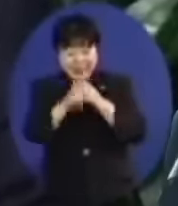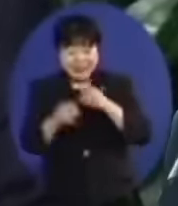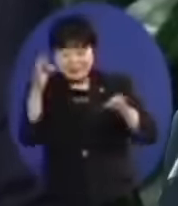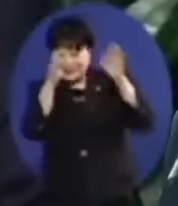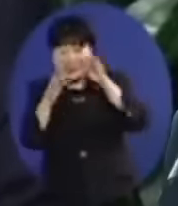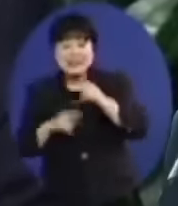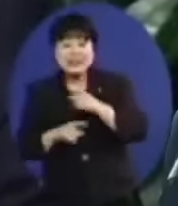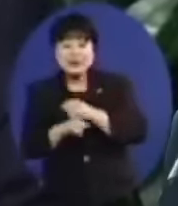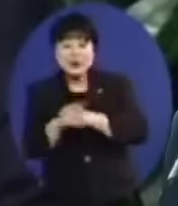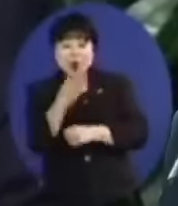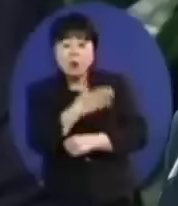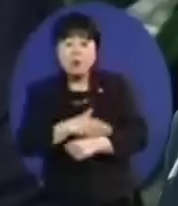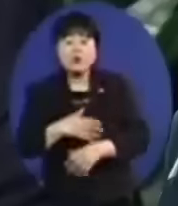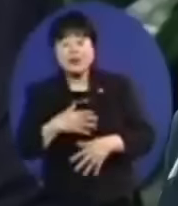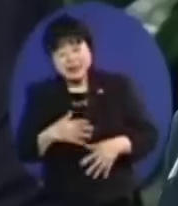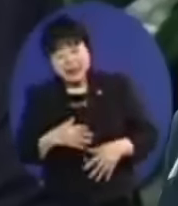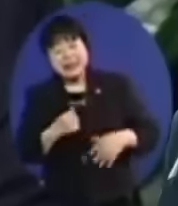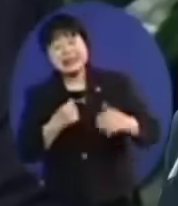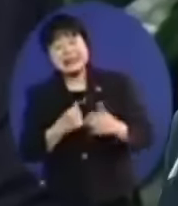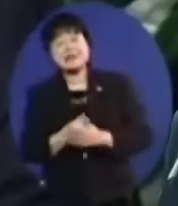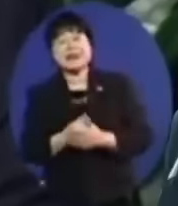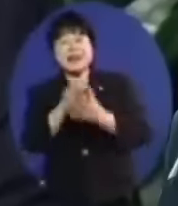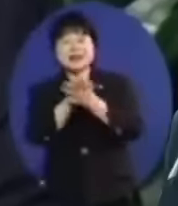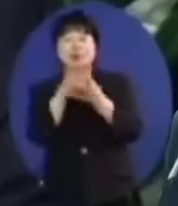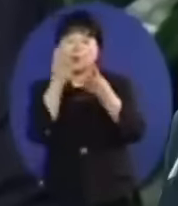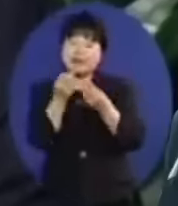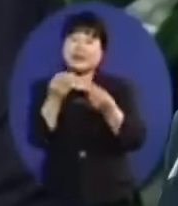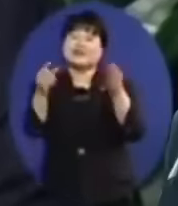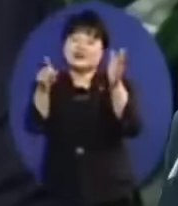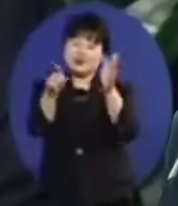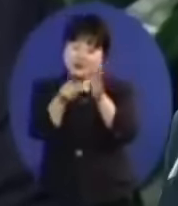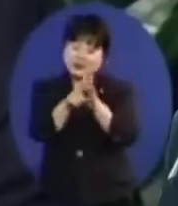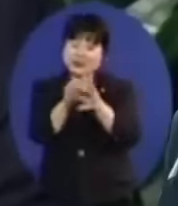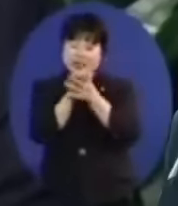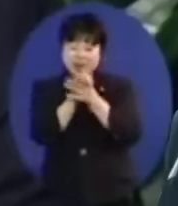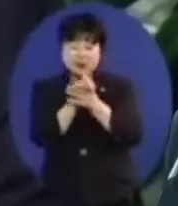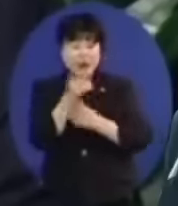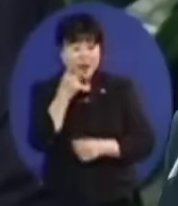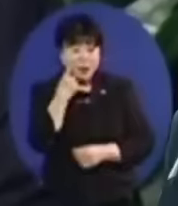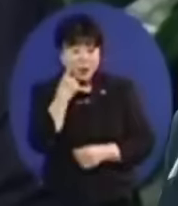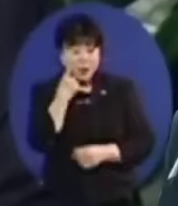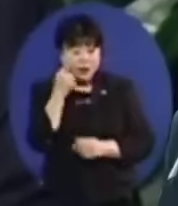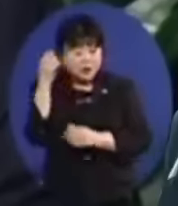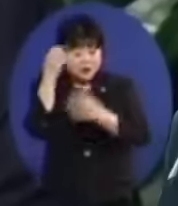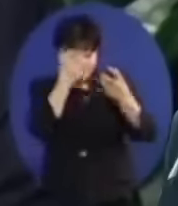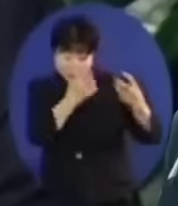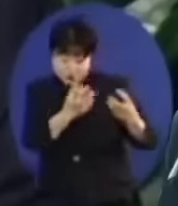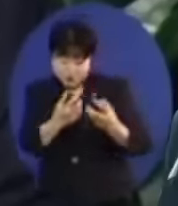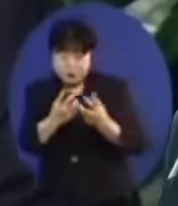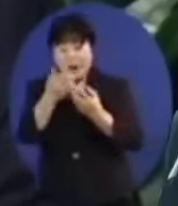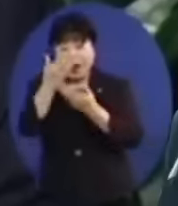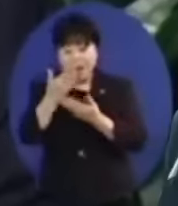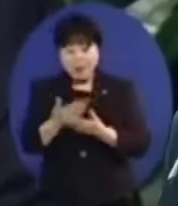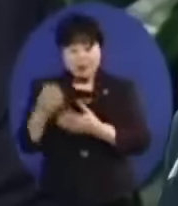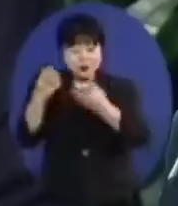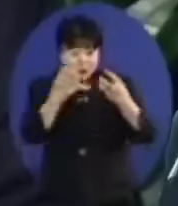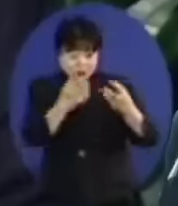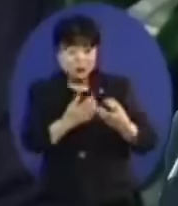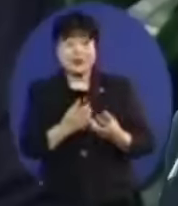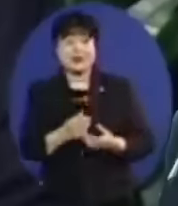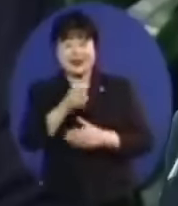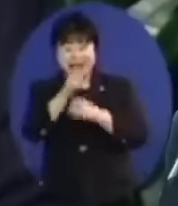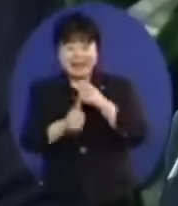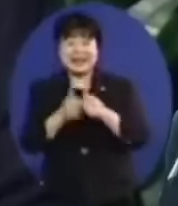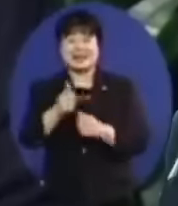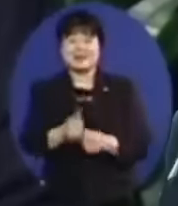것은 몸이 아프니까요. 기도하다 보니까 성령 충만하게 되고 성령 충만하니까